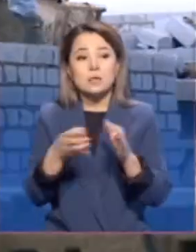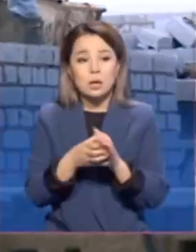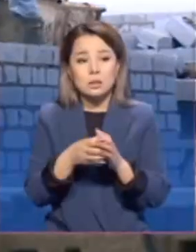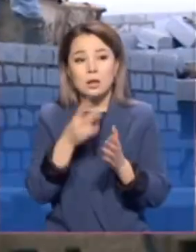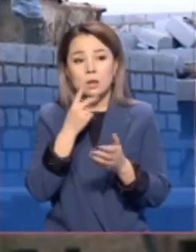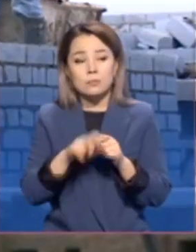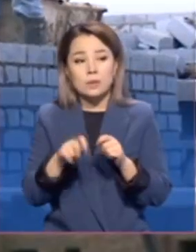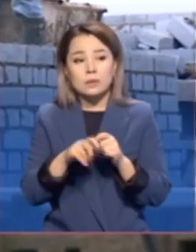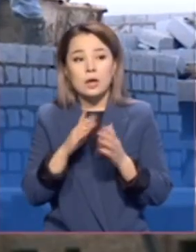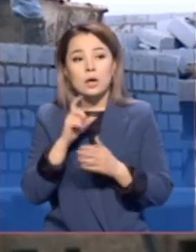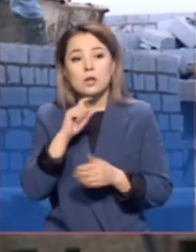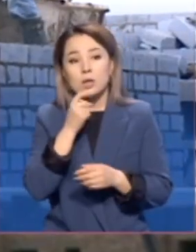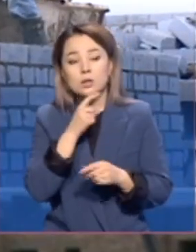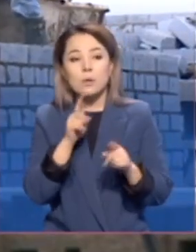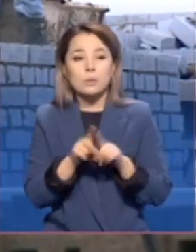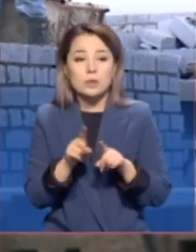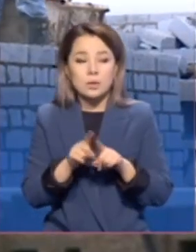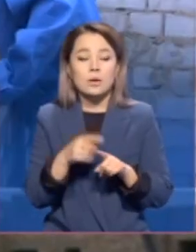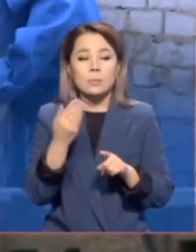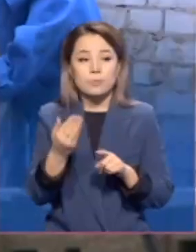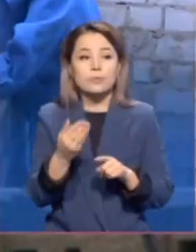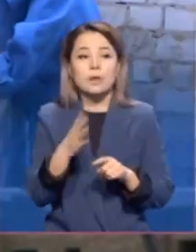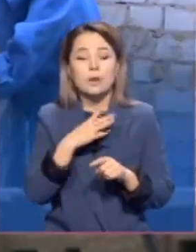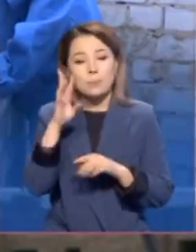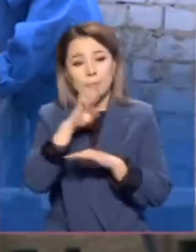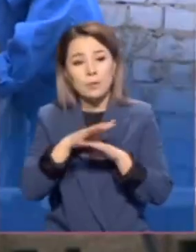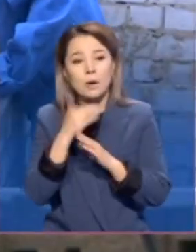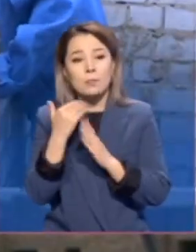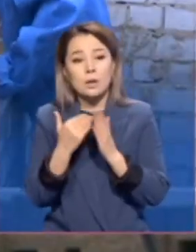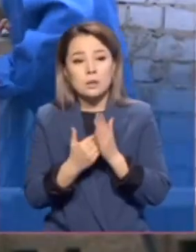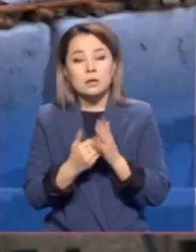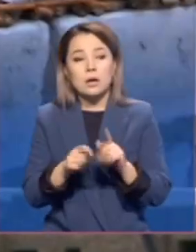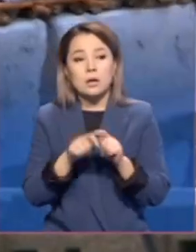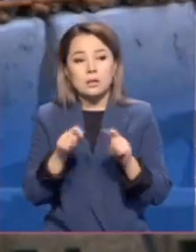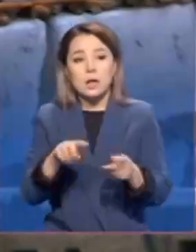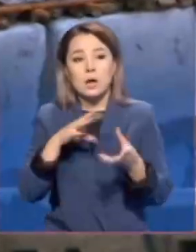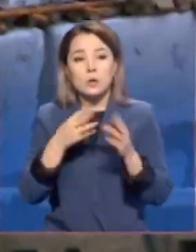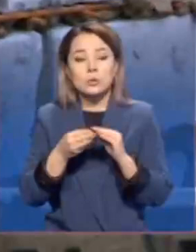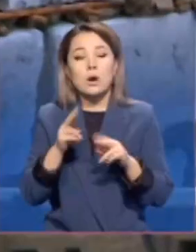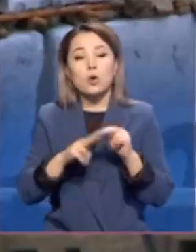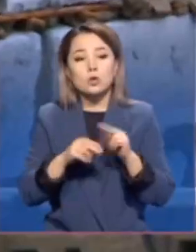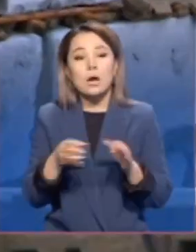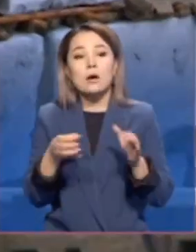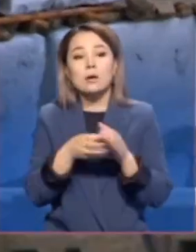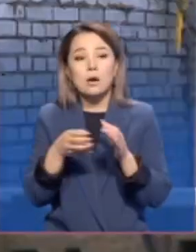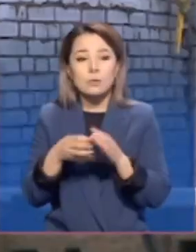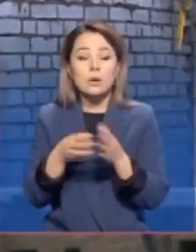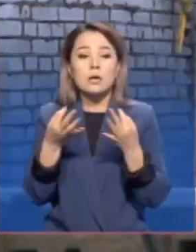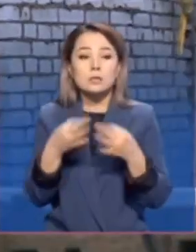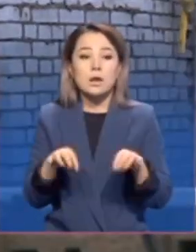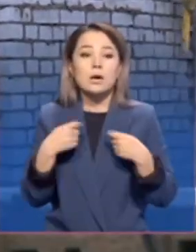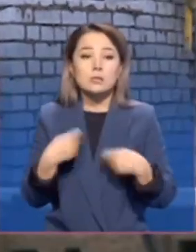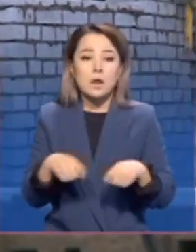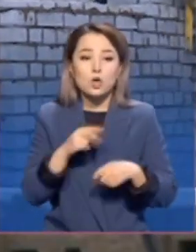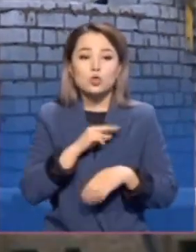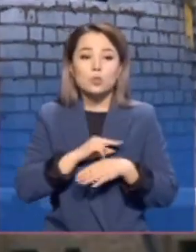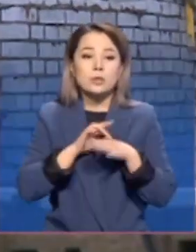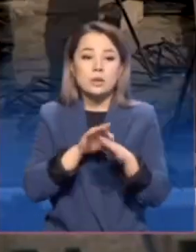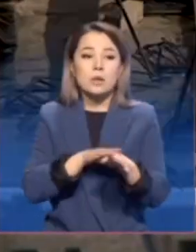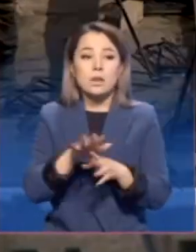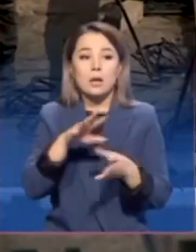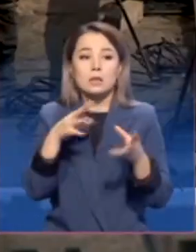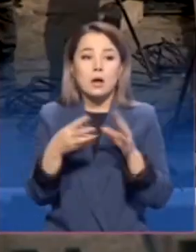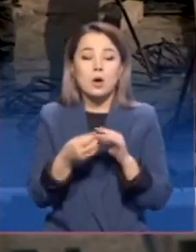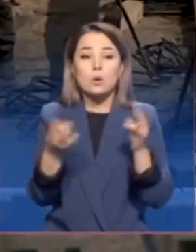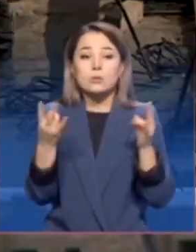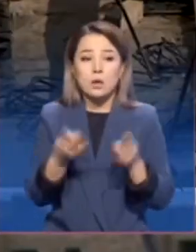жатыр. Экономист Эльдар Шамсудинов мемлекеттік бағдарламаларға арқа сүйеп үйренген құрылыс компаниялары еркін нарықта жұмыс істеуге бейімделе бастауы